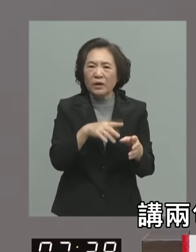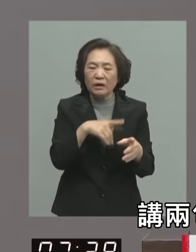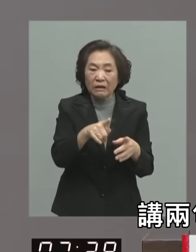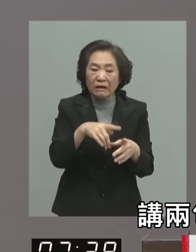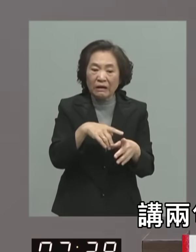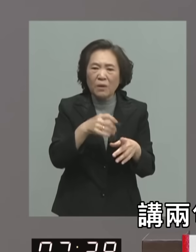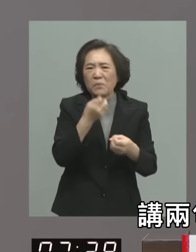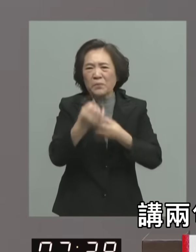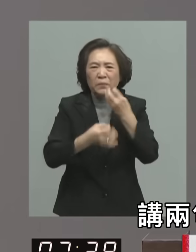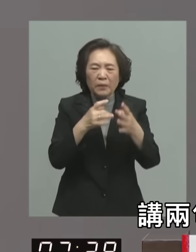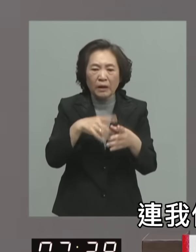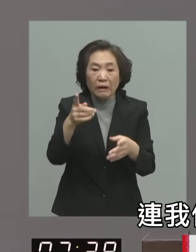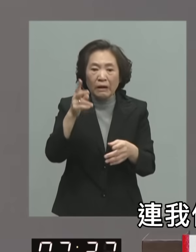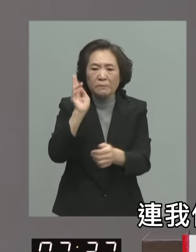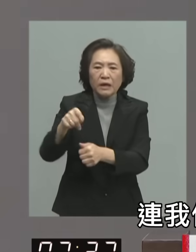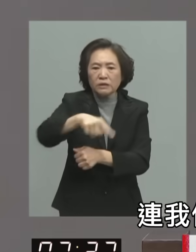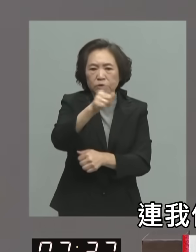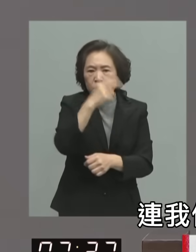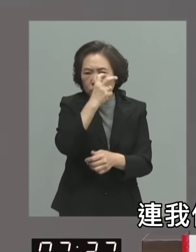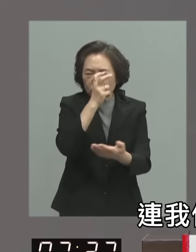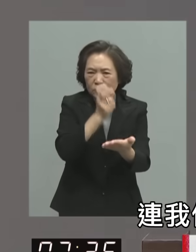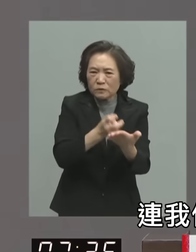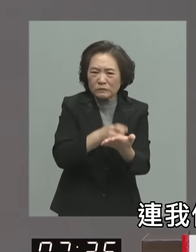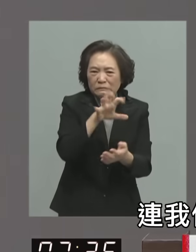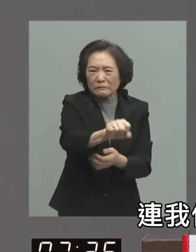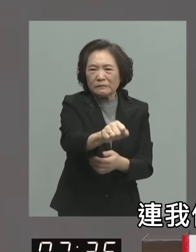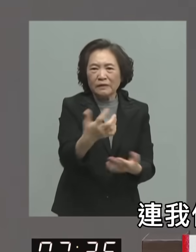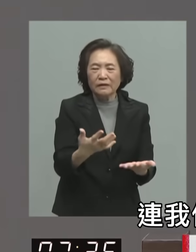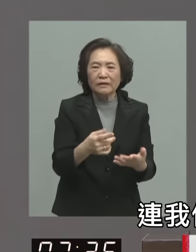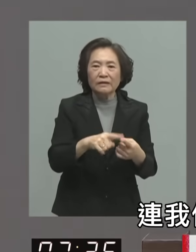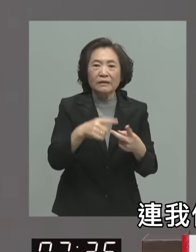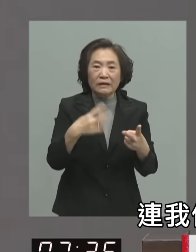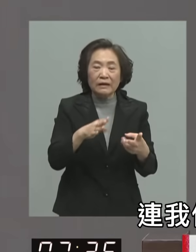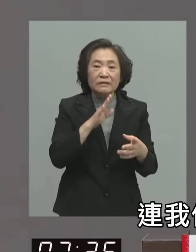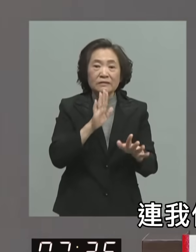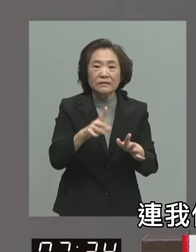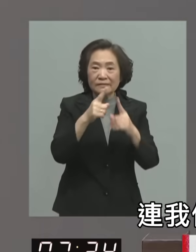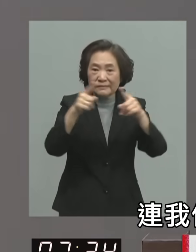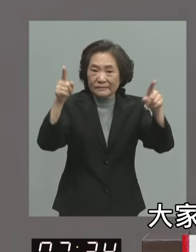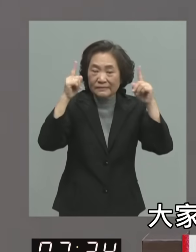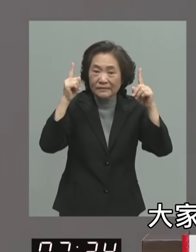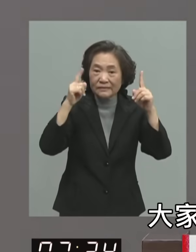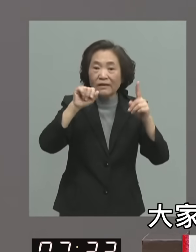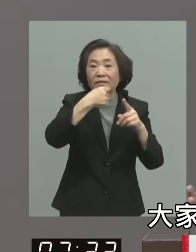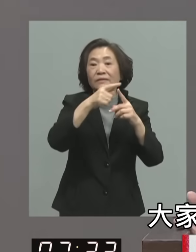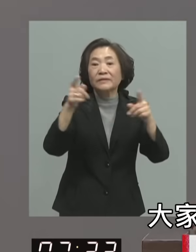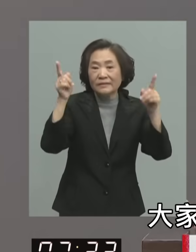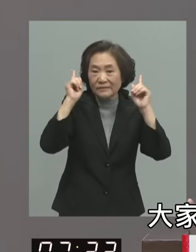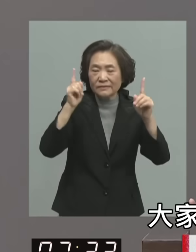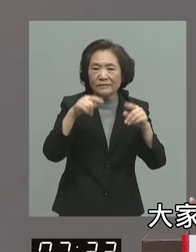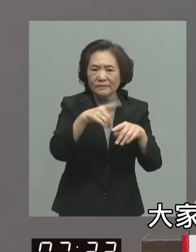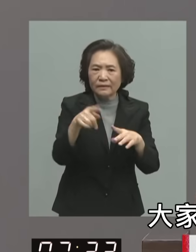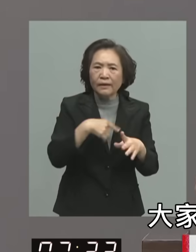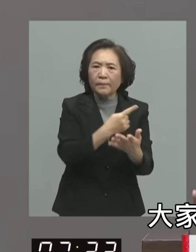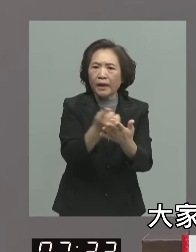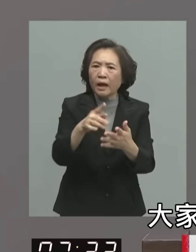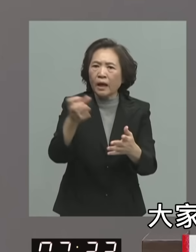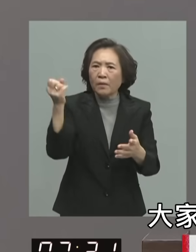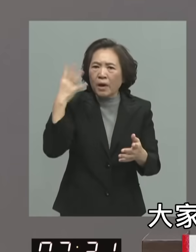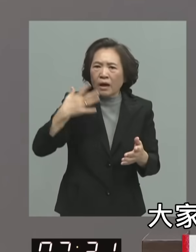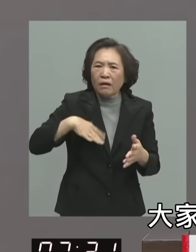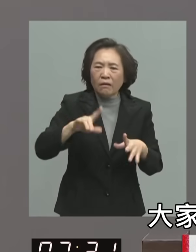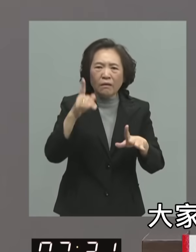表呢？连咱最高学术的殿堂的台大，大家嘛足清楚的，发